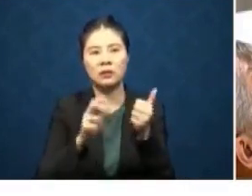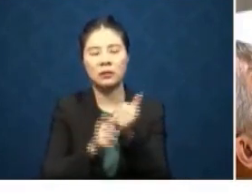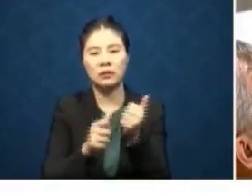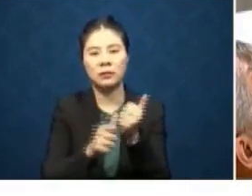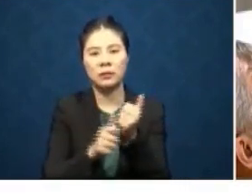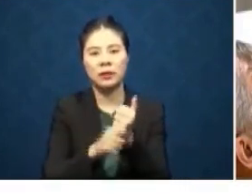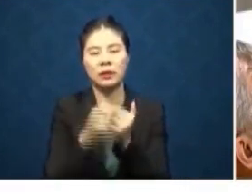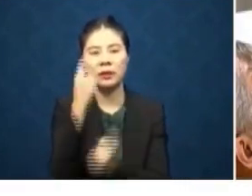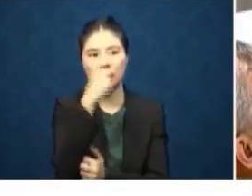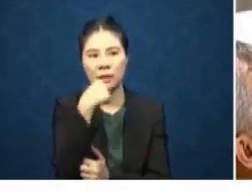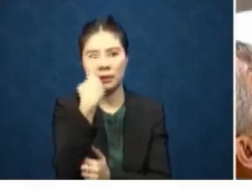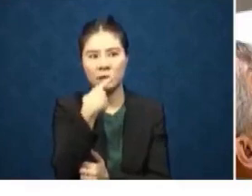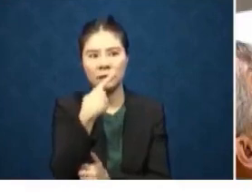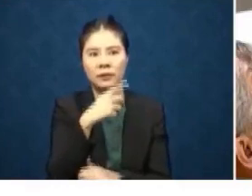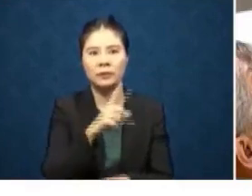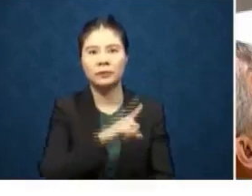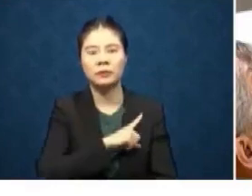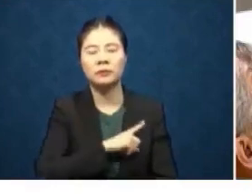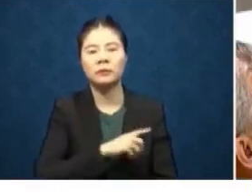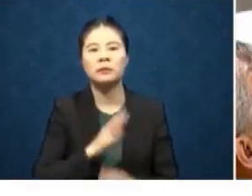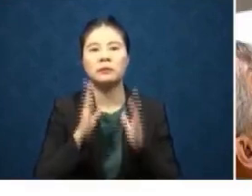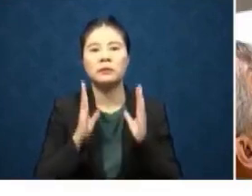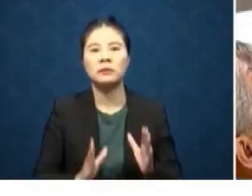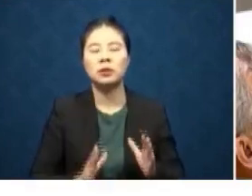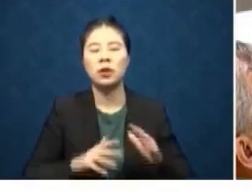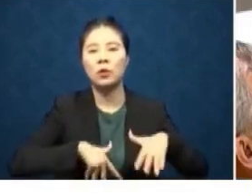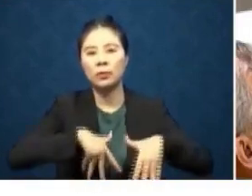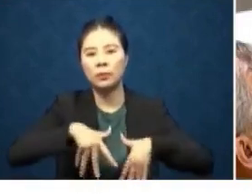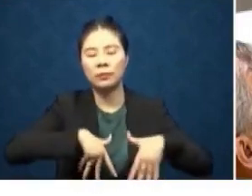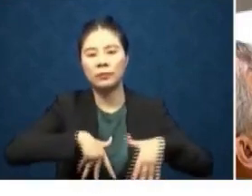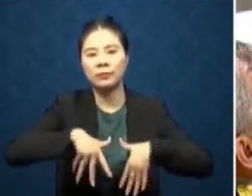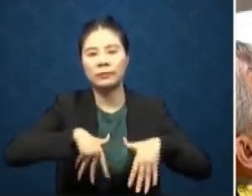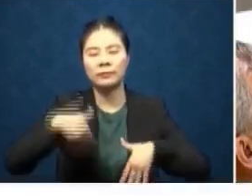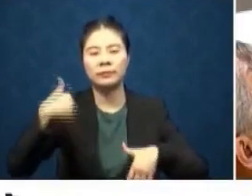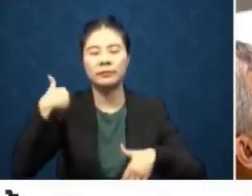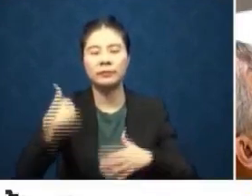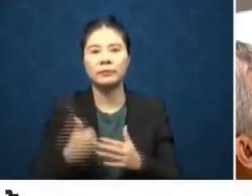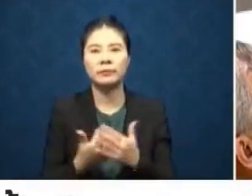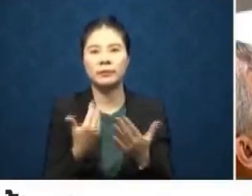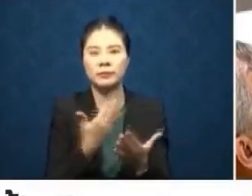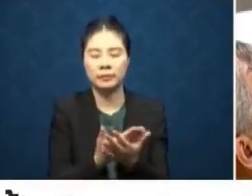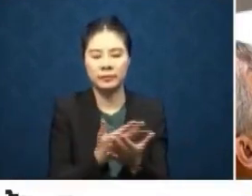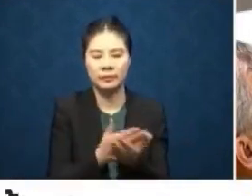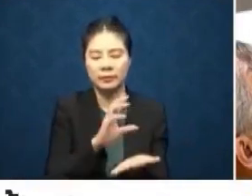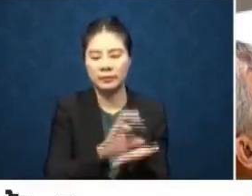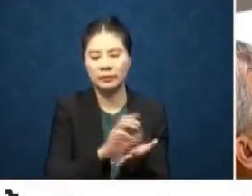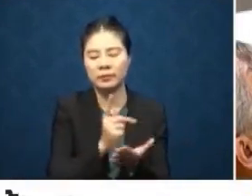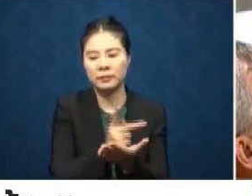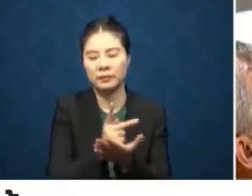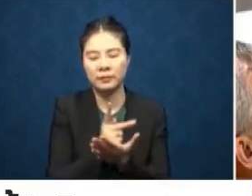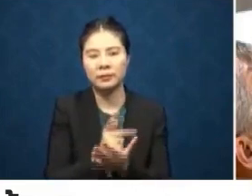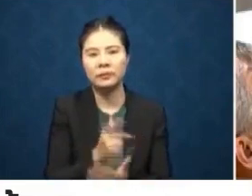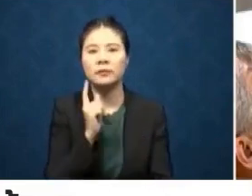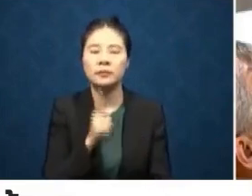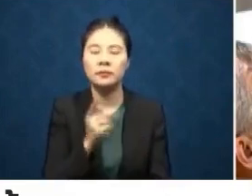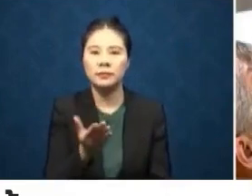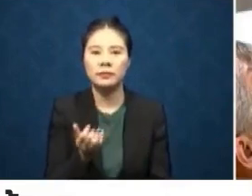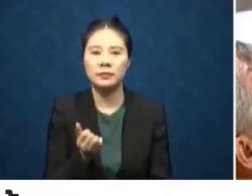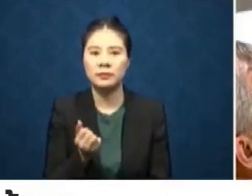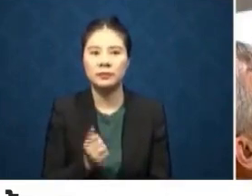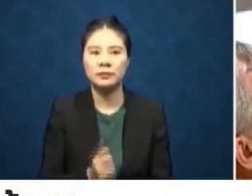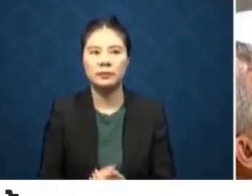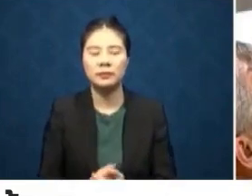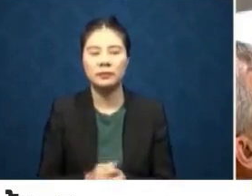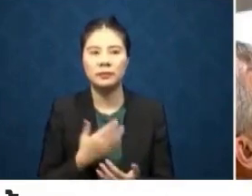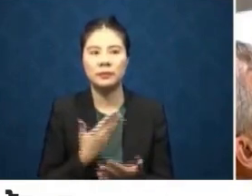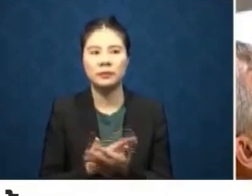รับผิดชอบประชาชนนรับผิดชอบอยู่แล้วเพราะยังไงเงินก้อนเนี้ยท่านไม่กู้มาท่านก็ต้องยืมไม่ยืมท่าน